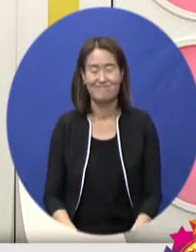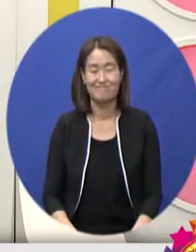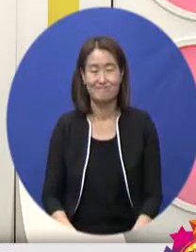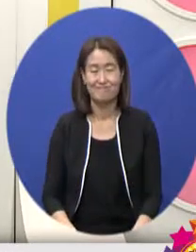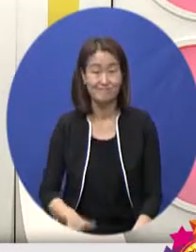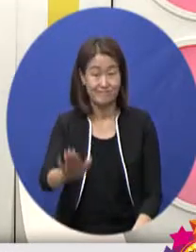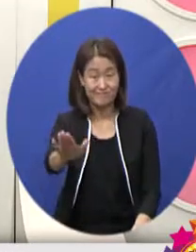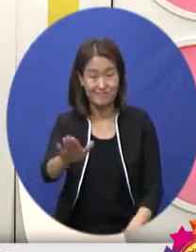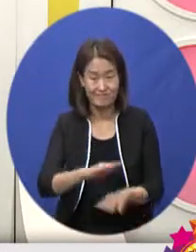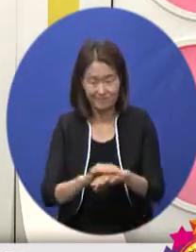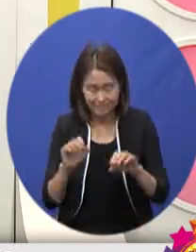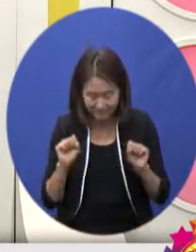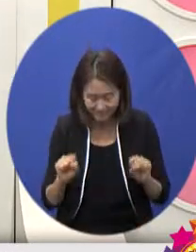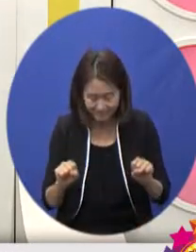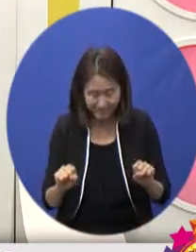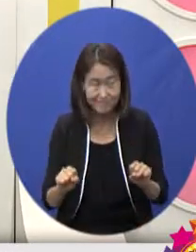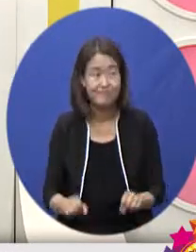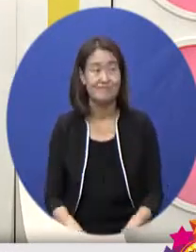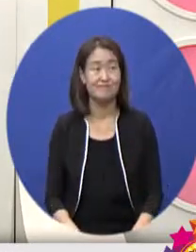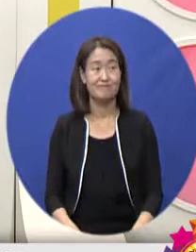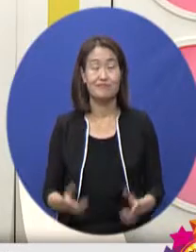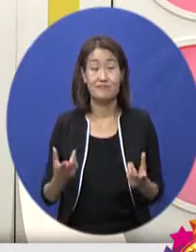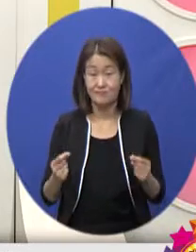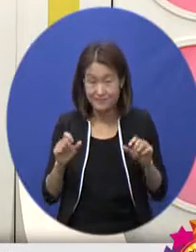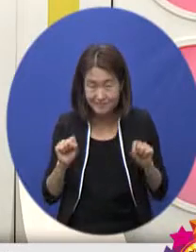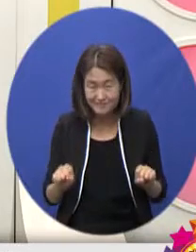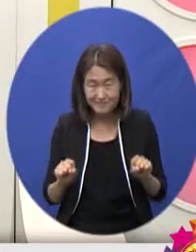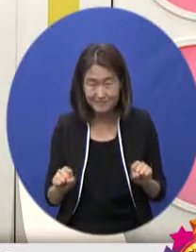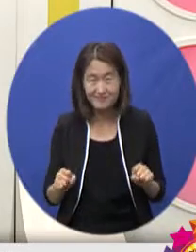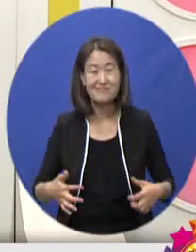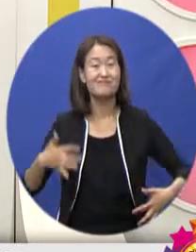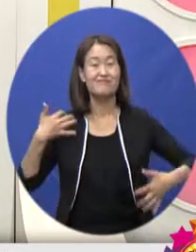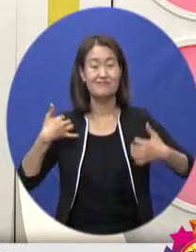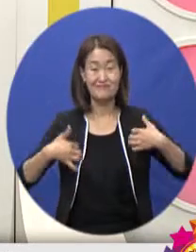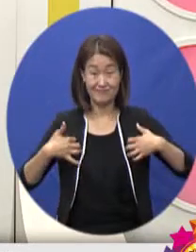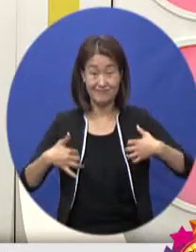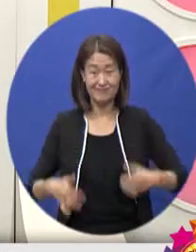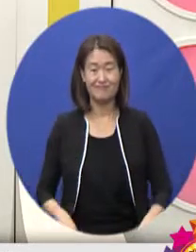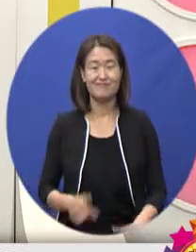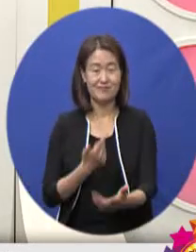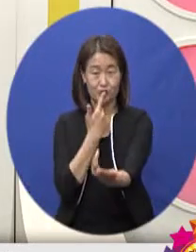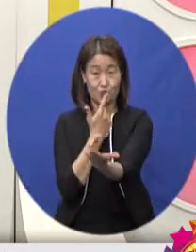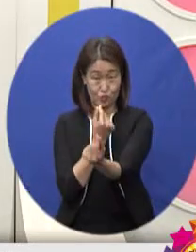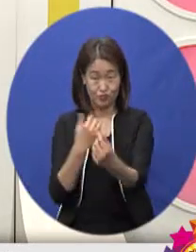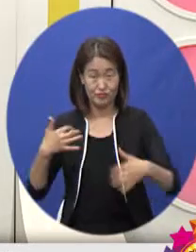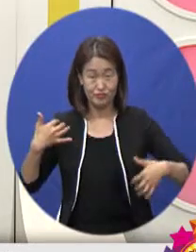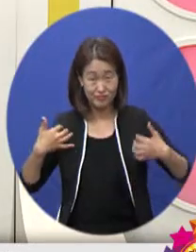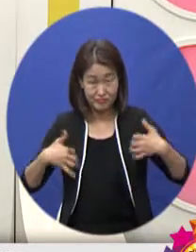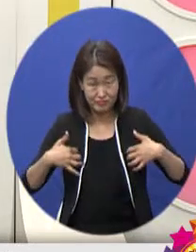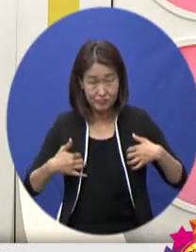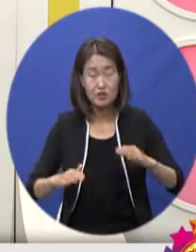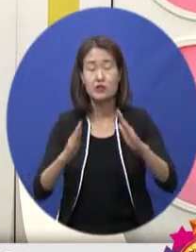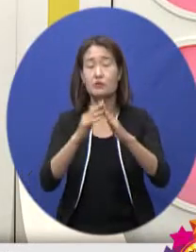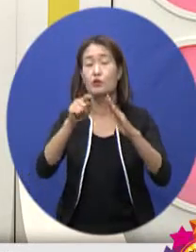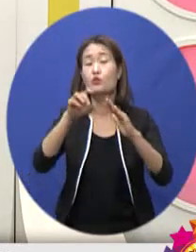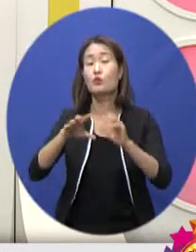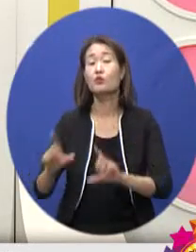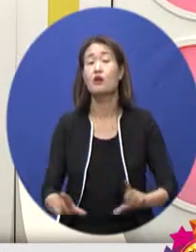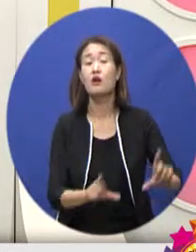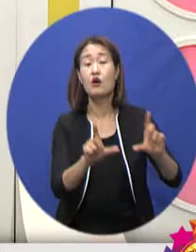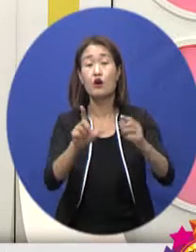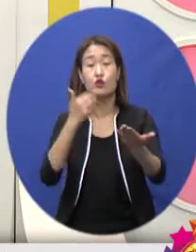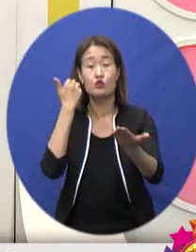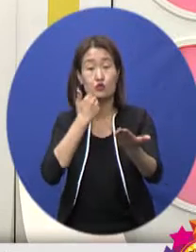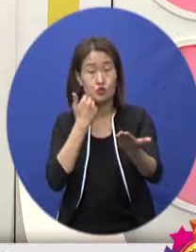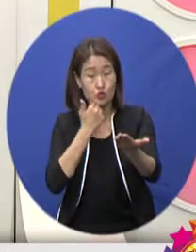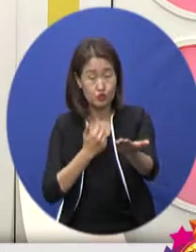하겠습니다. 안녕하세요. 안녕하세요. 네, 안녕하세요. 네, 안녕하세요. 네, 반갑습니다. 반갑습니다. 네, 어디에 살고 계시는